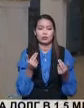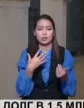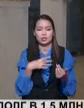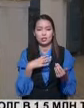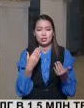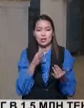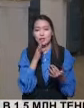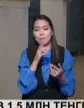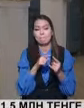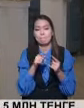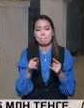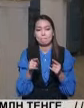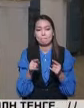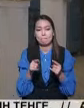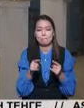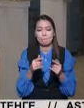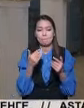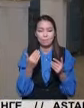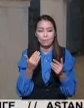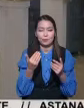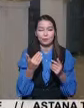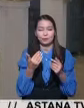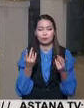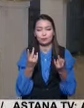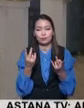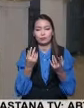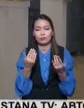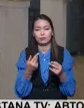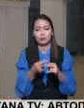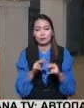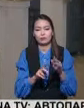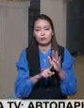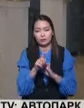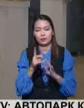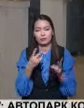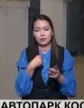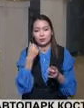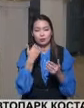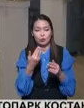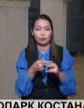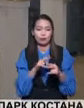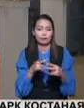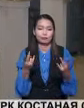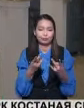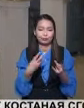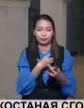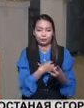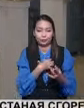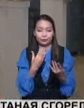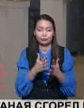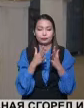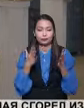угольные, сколько в атмосферу всего выходит. И наши, допустим, реактора ВБР вообще надежная штука. ВБР это